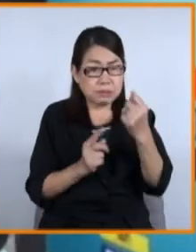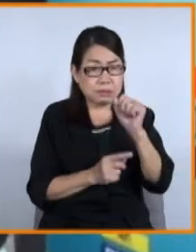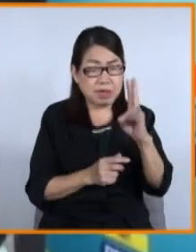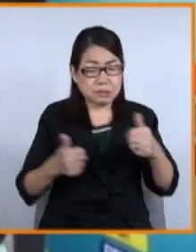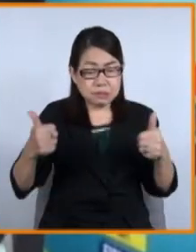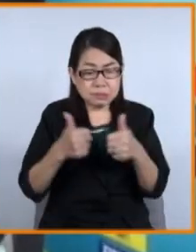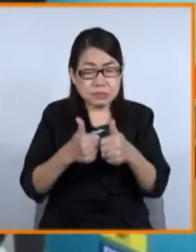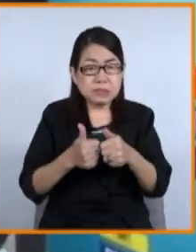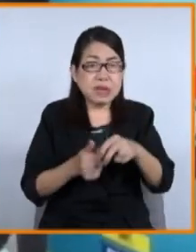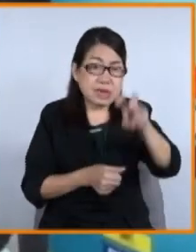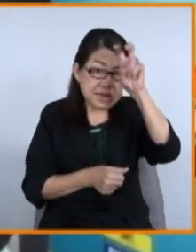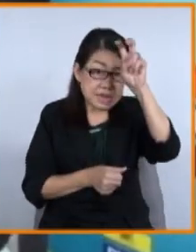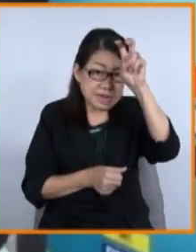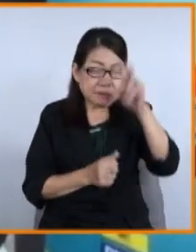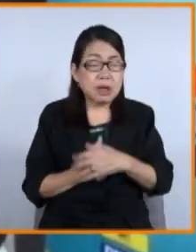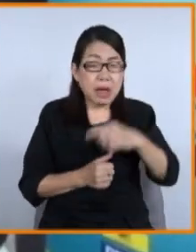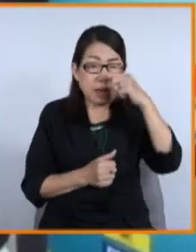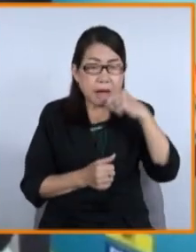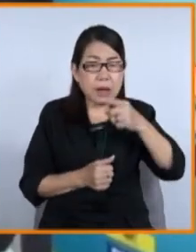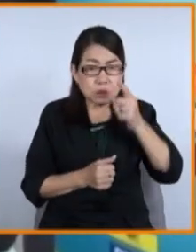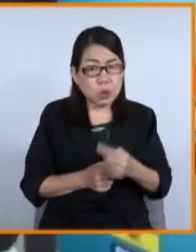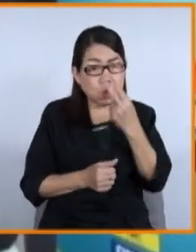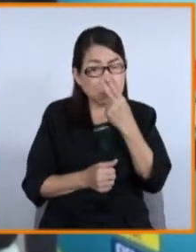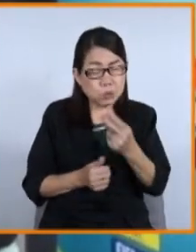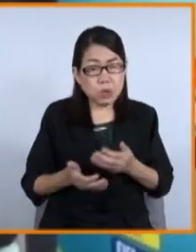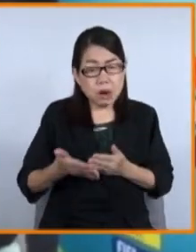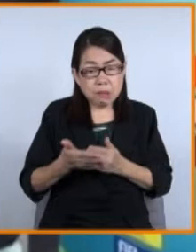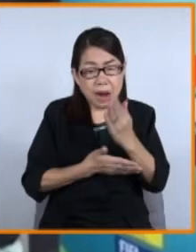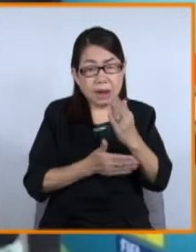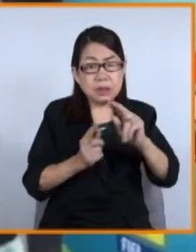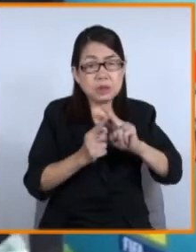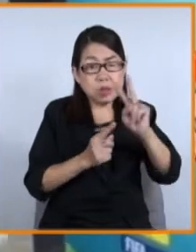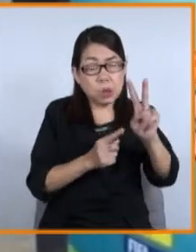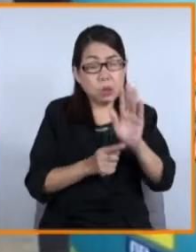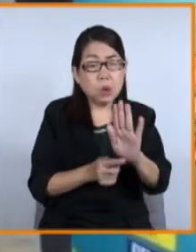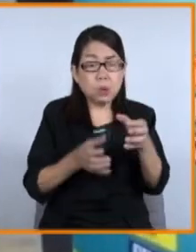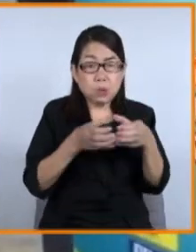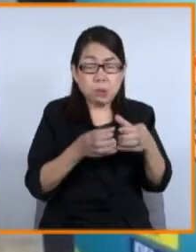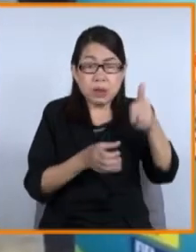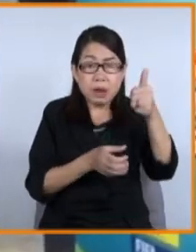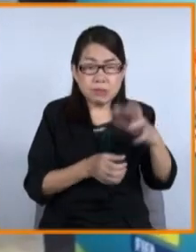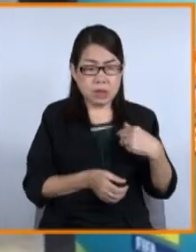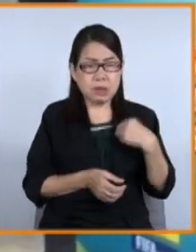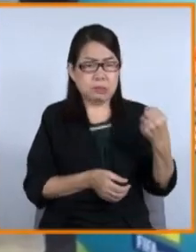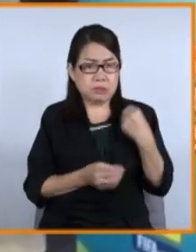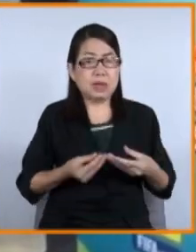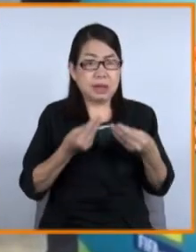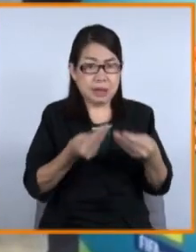ซึ่งจะเป็นนัดตัดสินที่ไทยจะสามารถเข้ารอบเป็นอันดับที่2กลุ่มได้หรือไม่ต้องส่งแรงใจมาเชียร์กันเยอะๆครับหัตถ